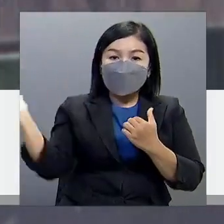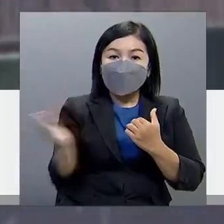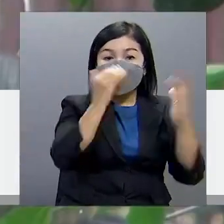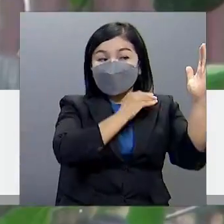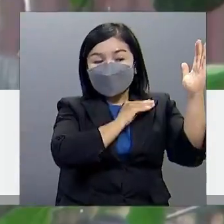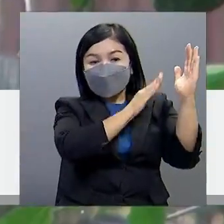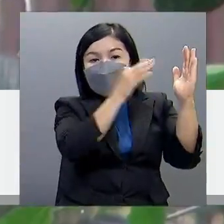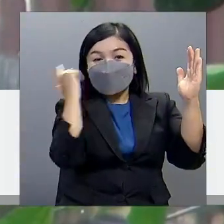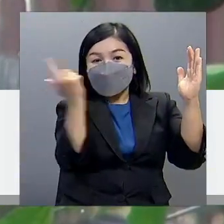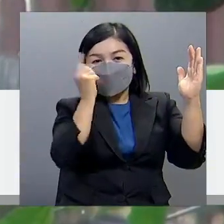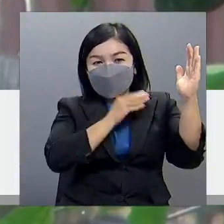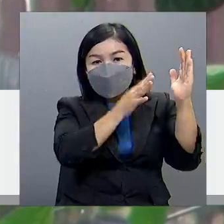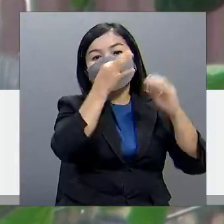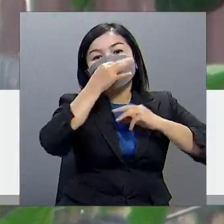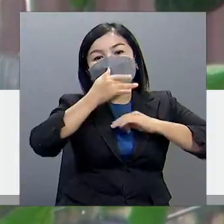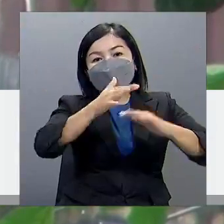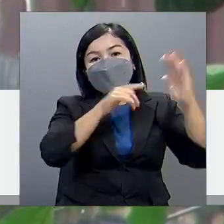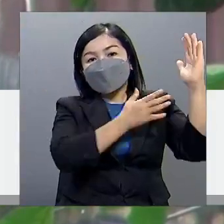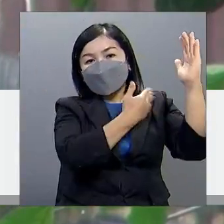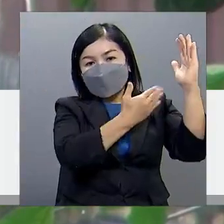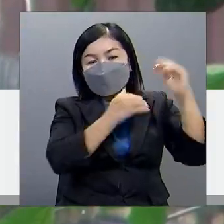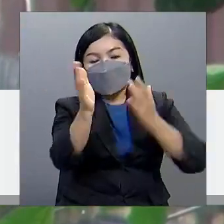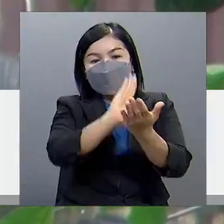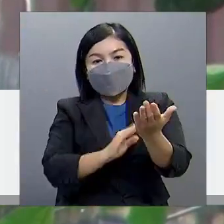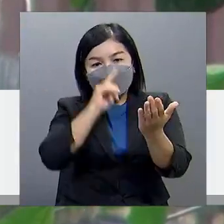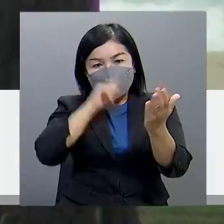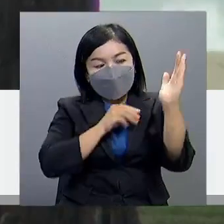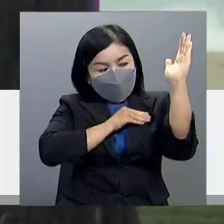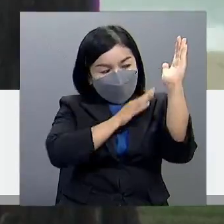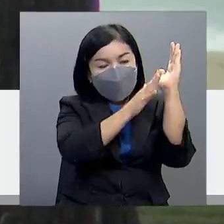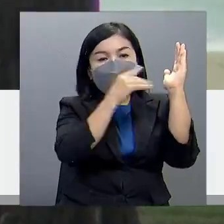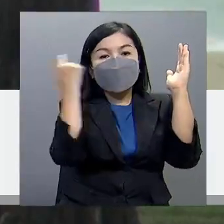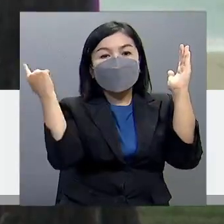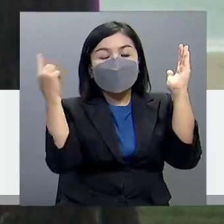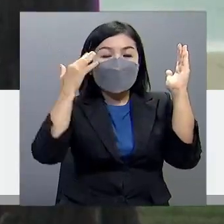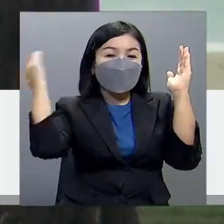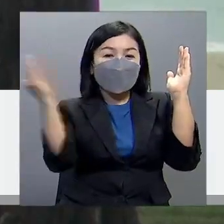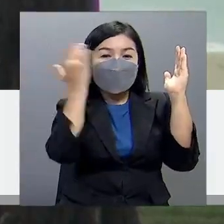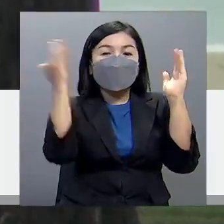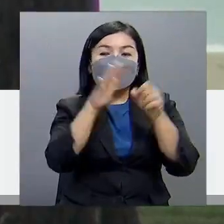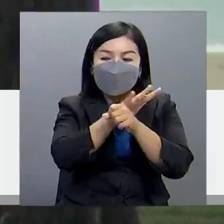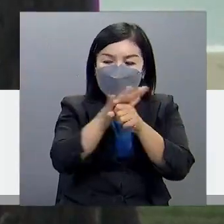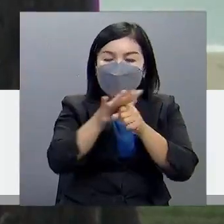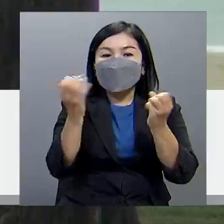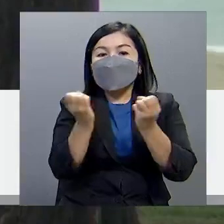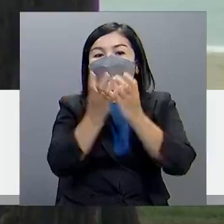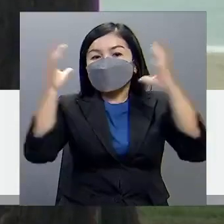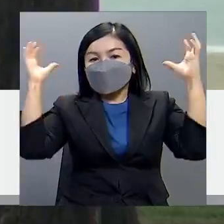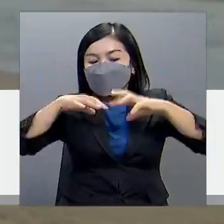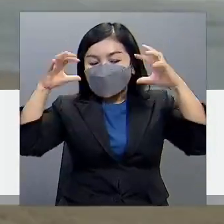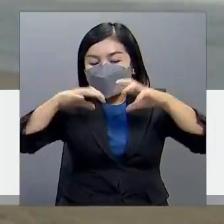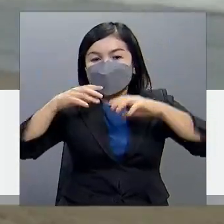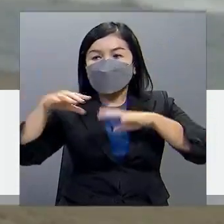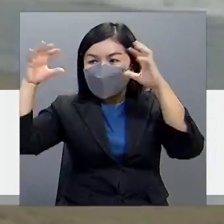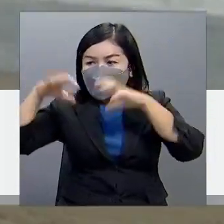พัดปกคลุมทะเลอันดามันประเทศไทยและอ่าวไทยมีกำลังปานกลางจะทำให้ฝนตกหนักถึงหนักมากบางแห่งใน